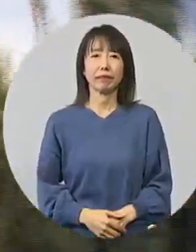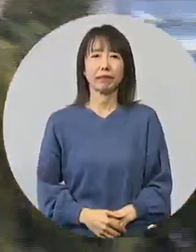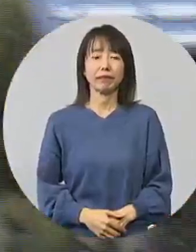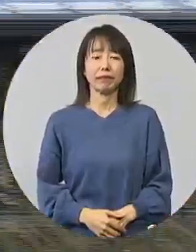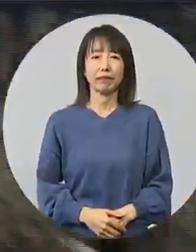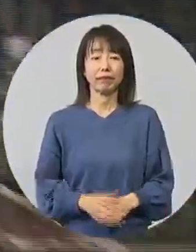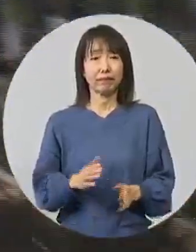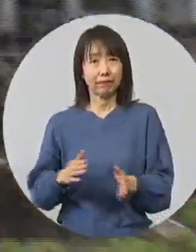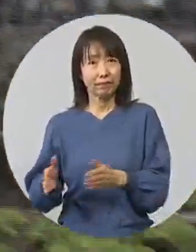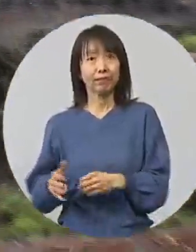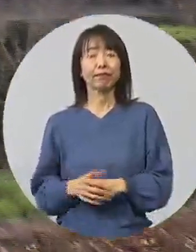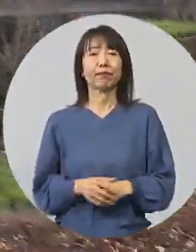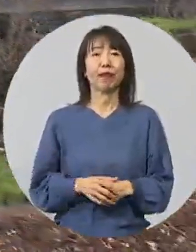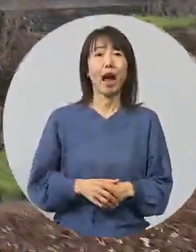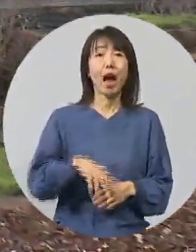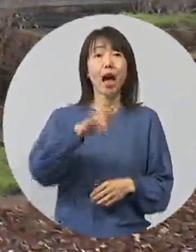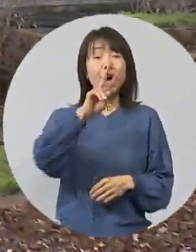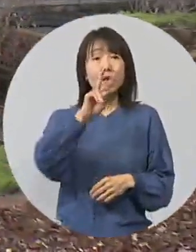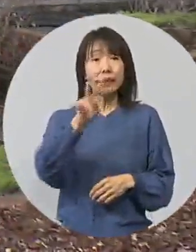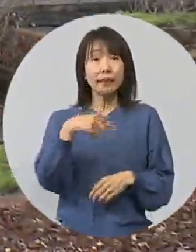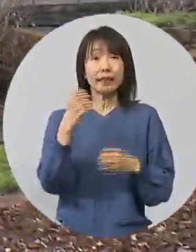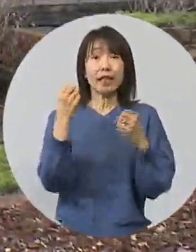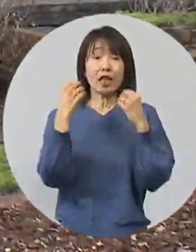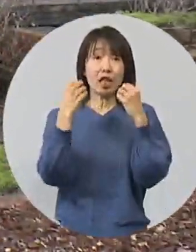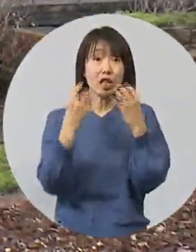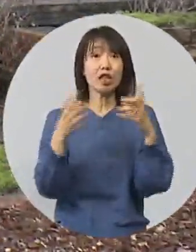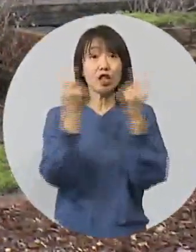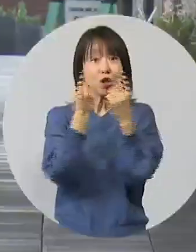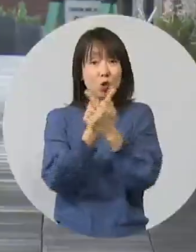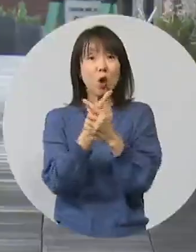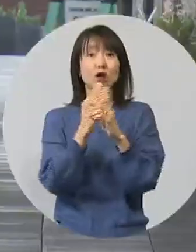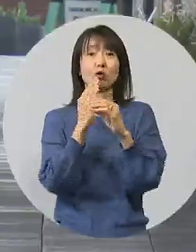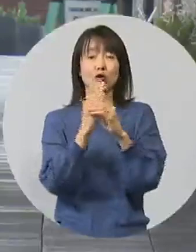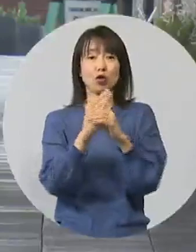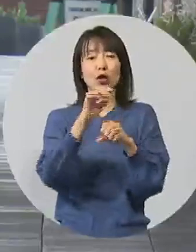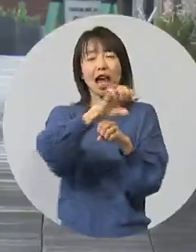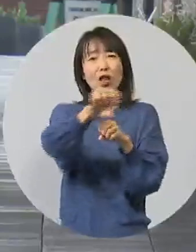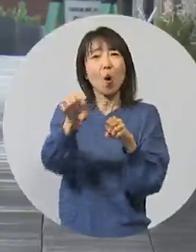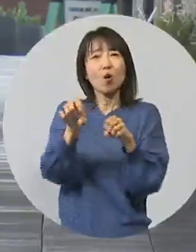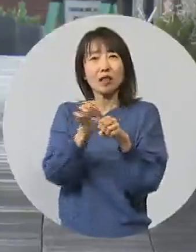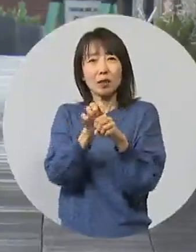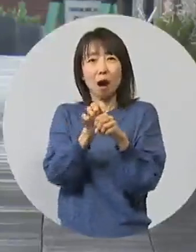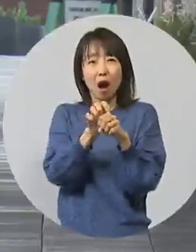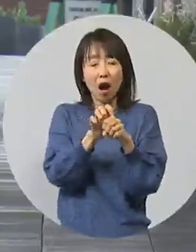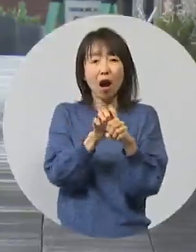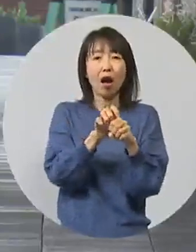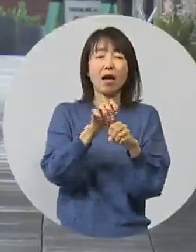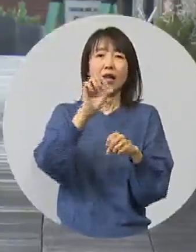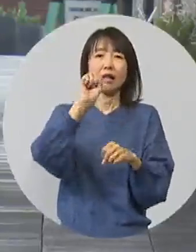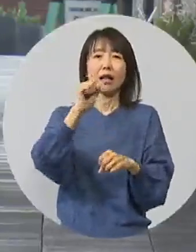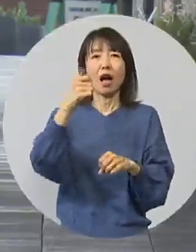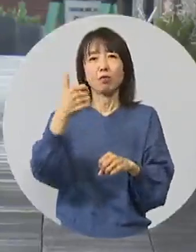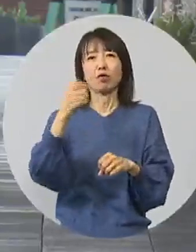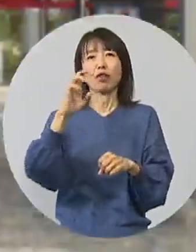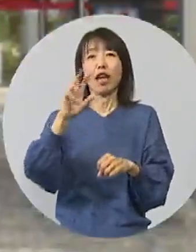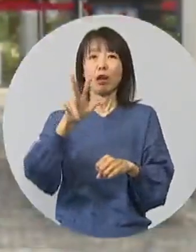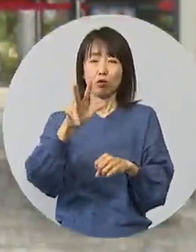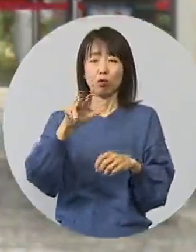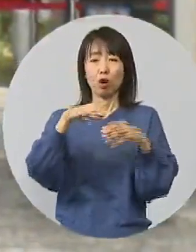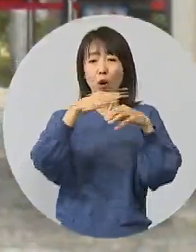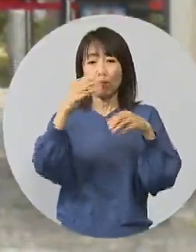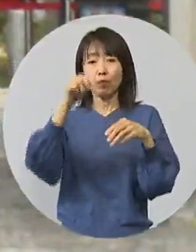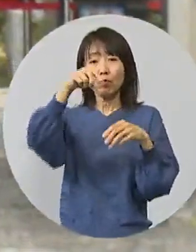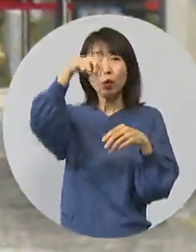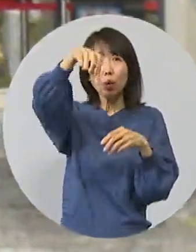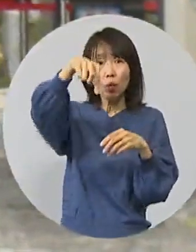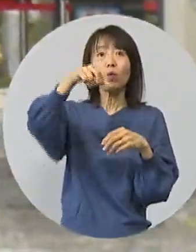リニューアル整備事業が進む江ノ島サムエル・コッキング園。そんな江ノ島サムエル・コッキング園を湘